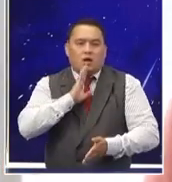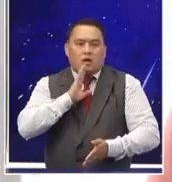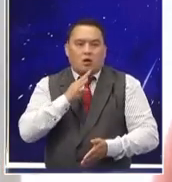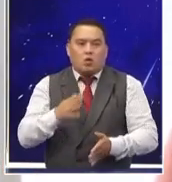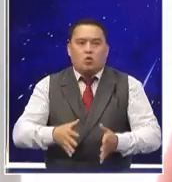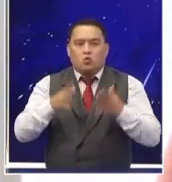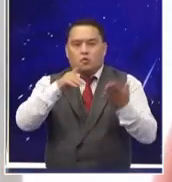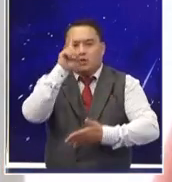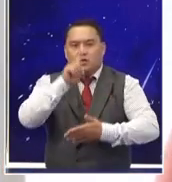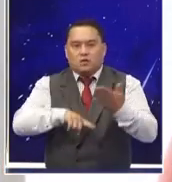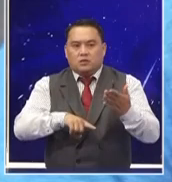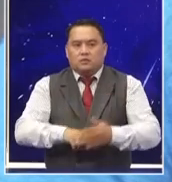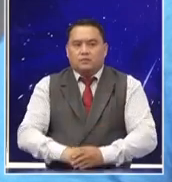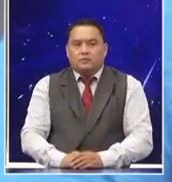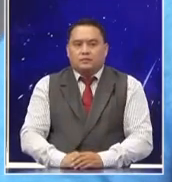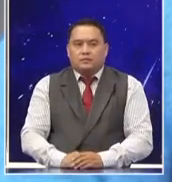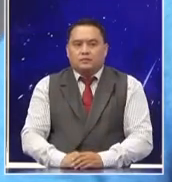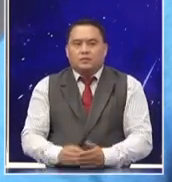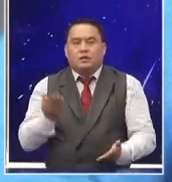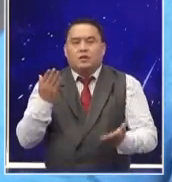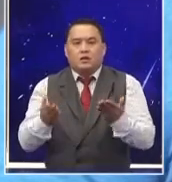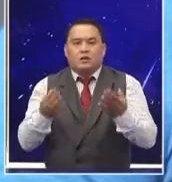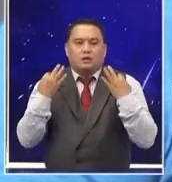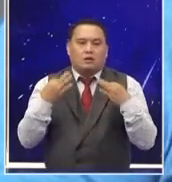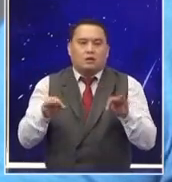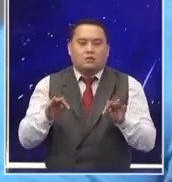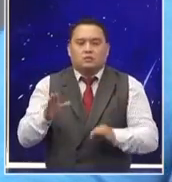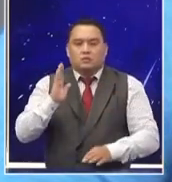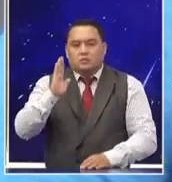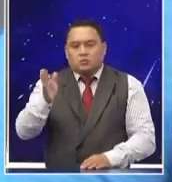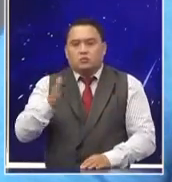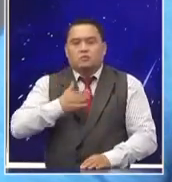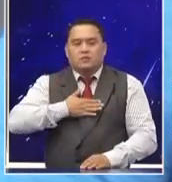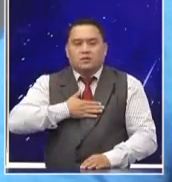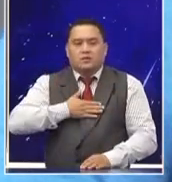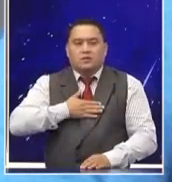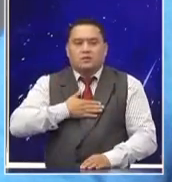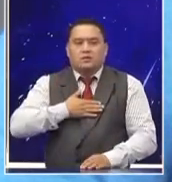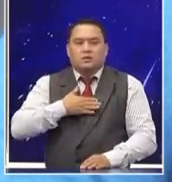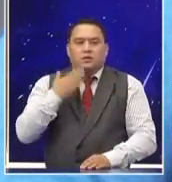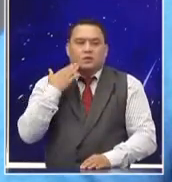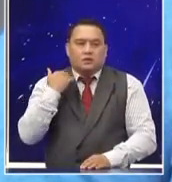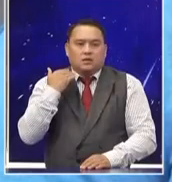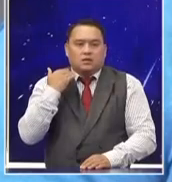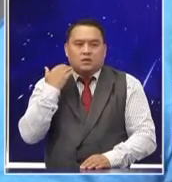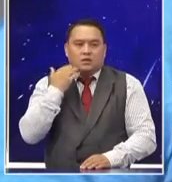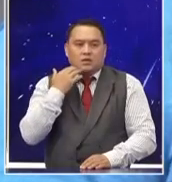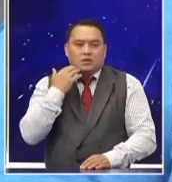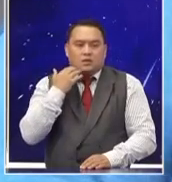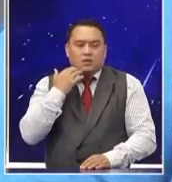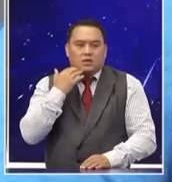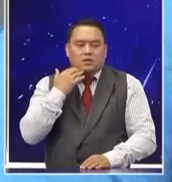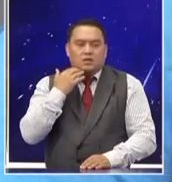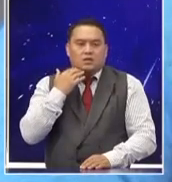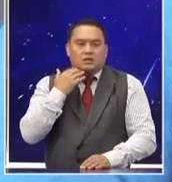олардан үлкен үміт күтіп отыр. Егер де рұқсат беріп отса, Татарстанда өтетін достастық